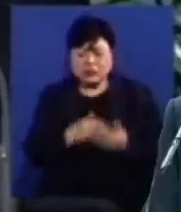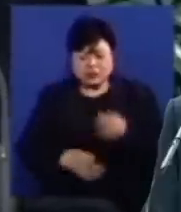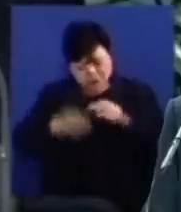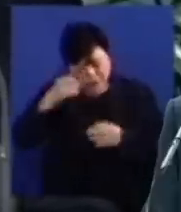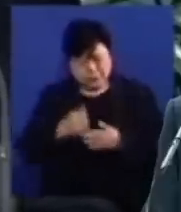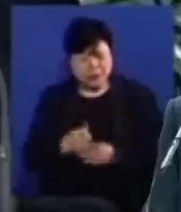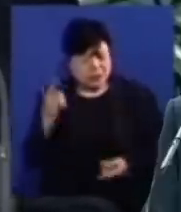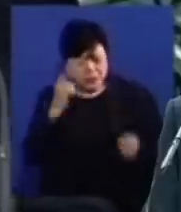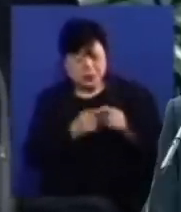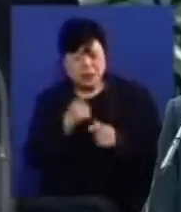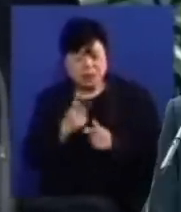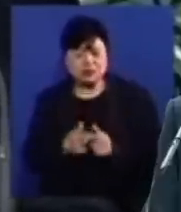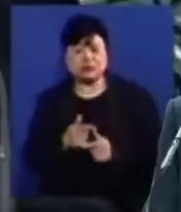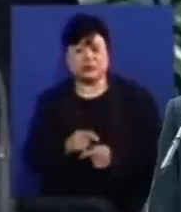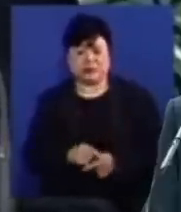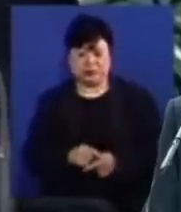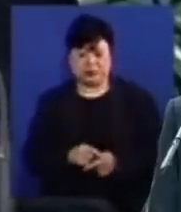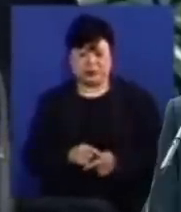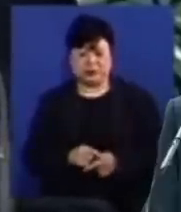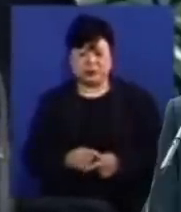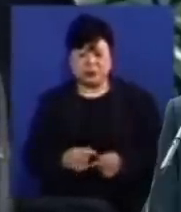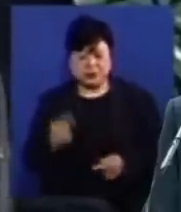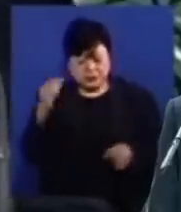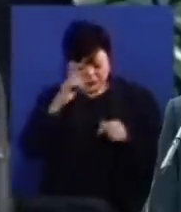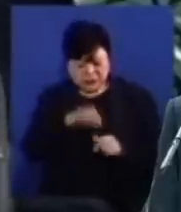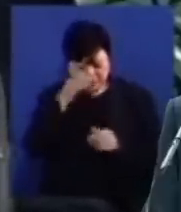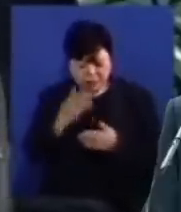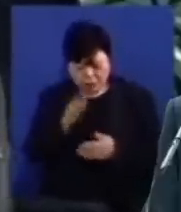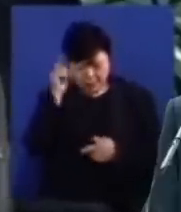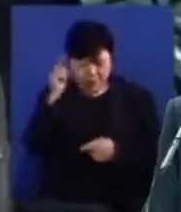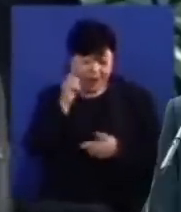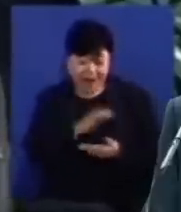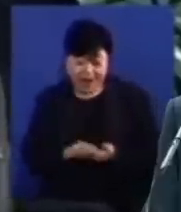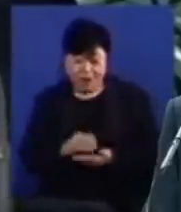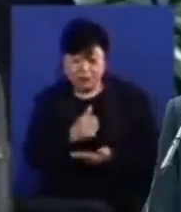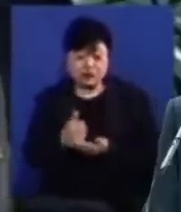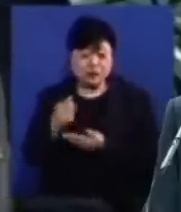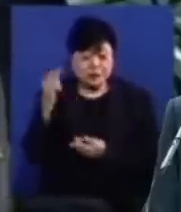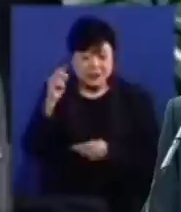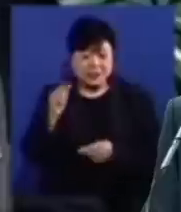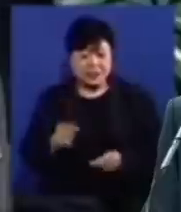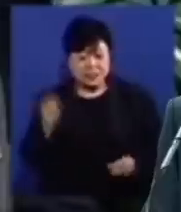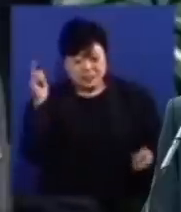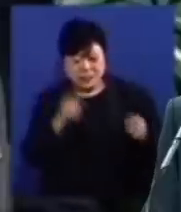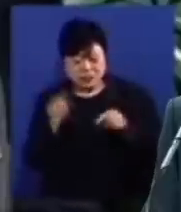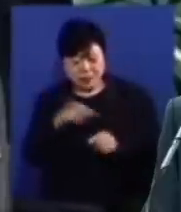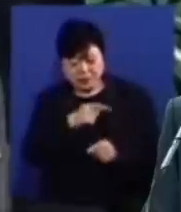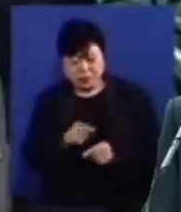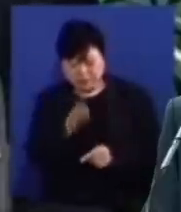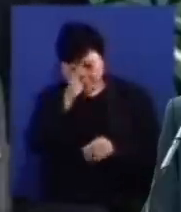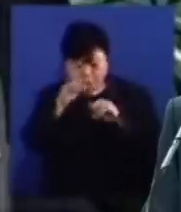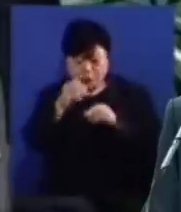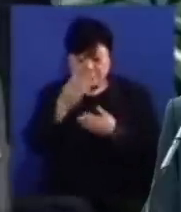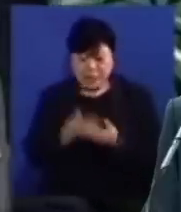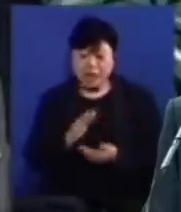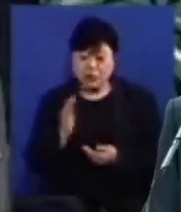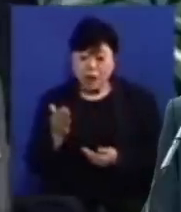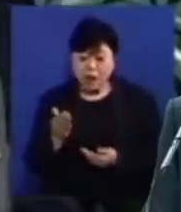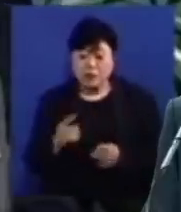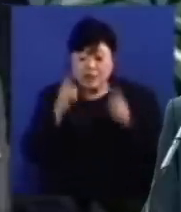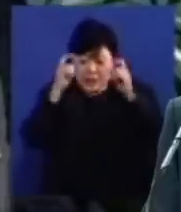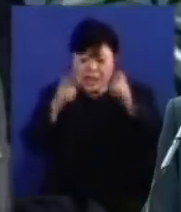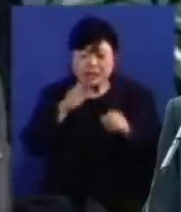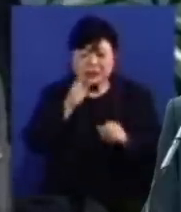제가 상하면 우리 죄악을 인함이라. 제가 징계를 받음으로 우리가 평화를 누리고 제가 채찍에 맞음으로 우리가 나음을 입었던. 우리는 다